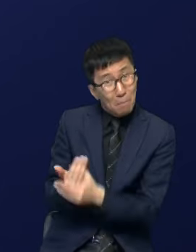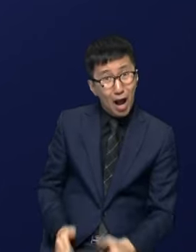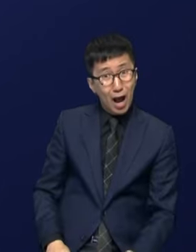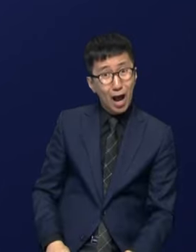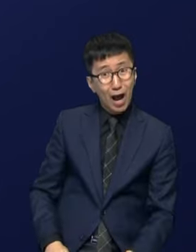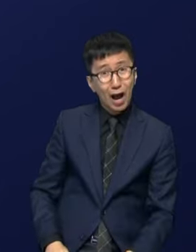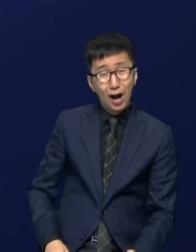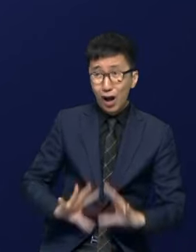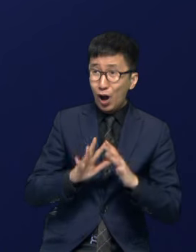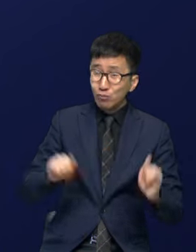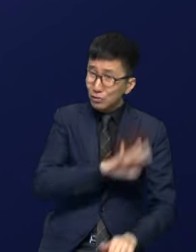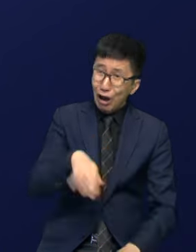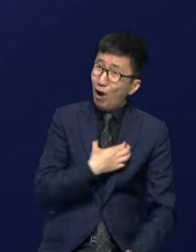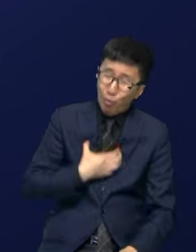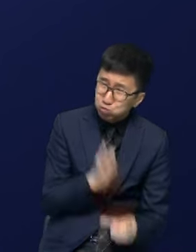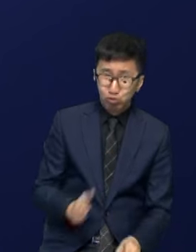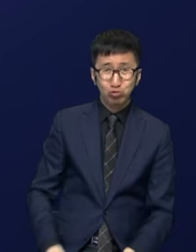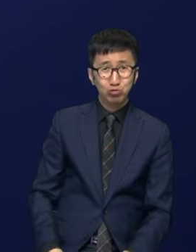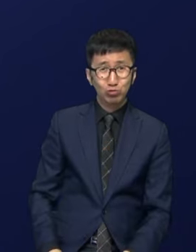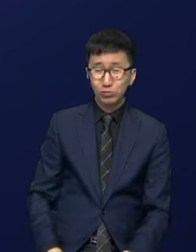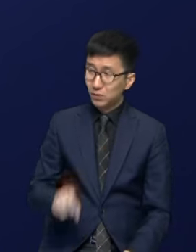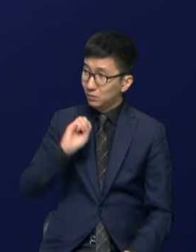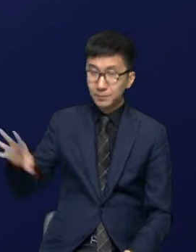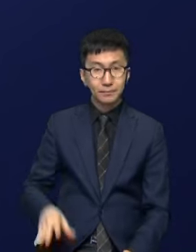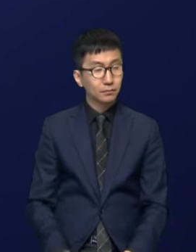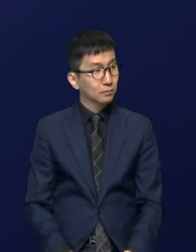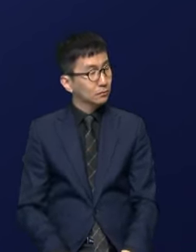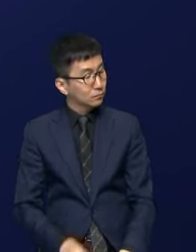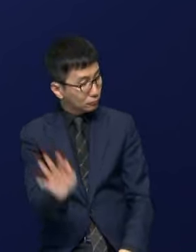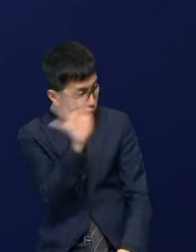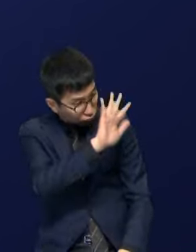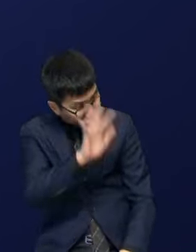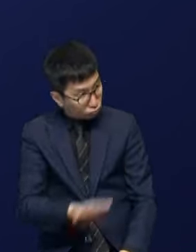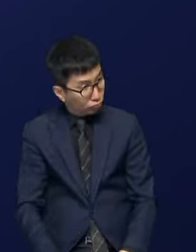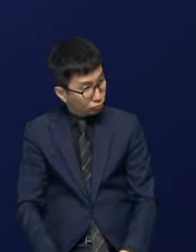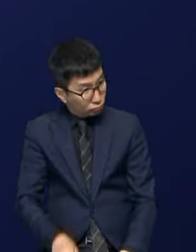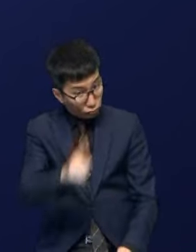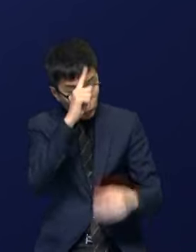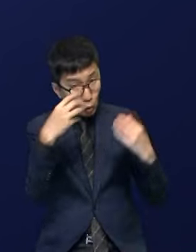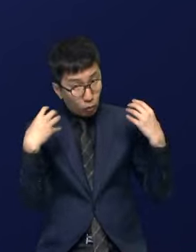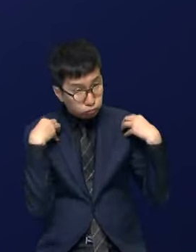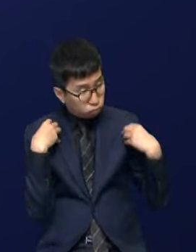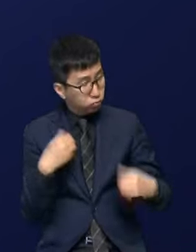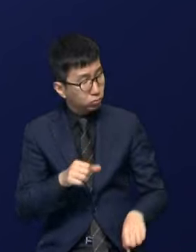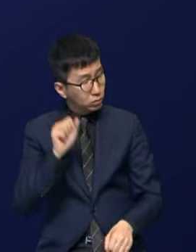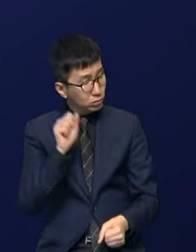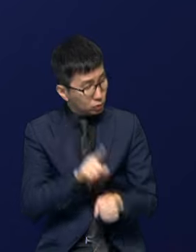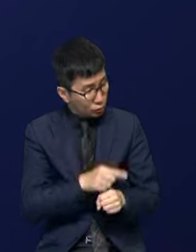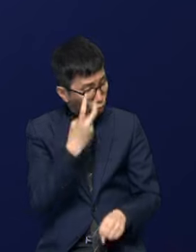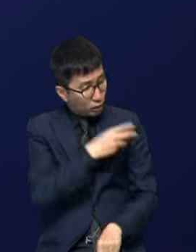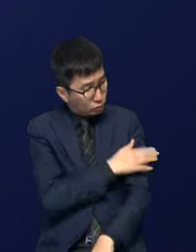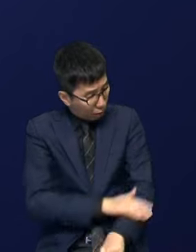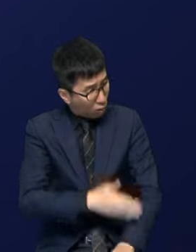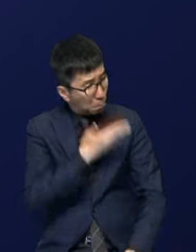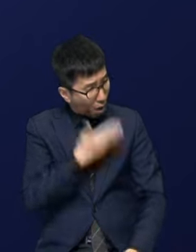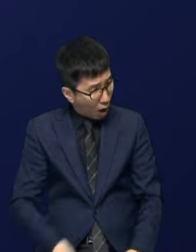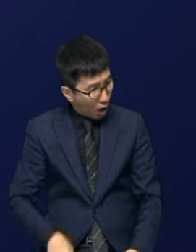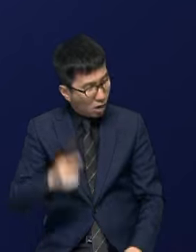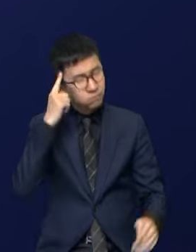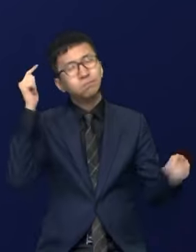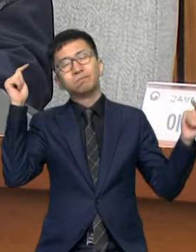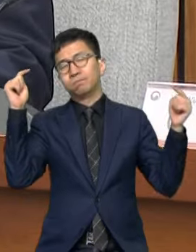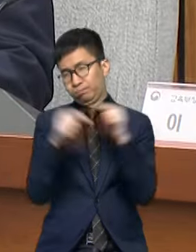대표는 국민이 불안해한다며 심각성을 강조한 반면 한 총리는 정부가 관리 가능한 수준이라며 인식차를 보인 걸로